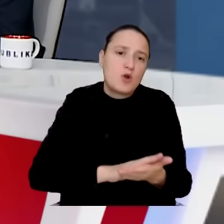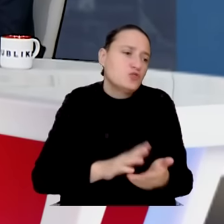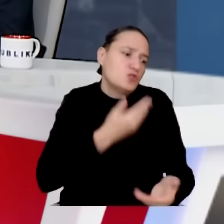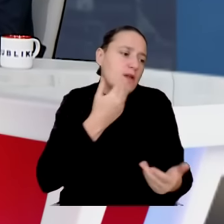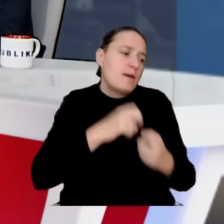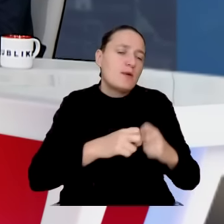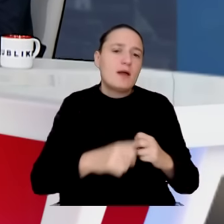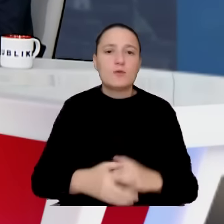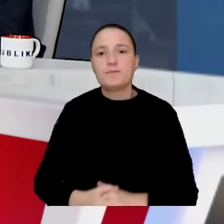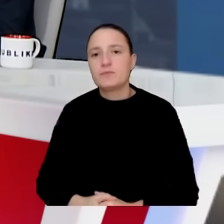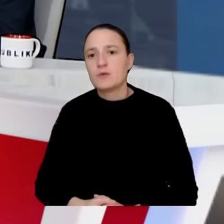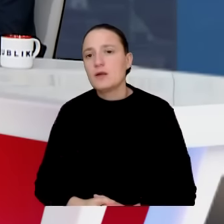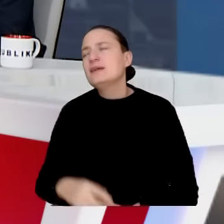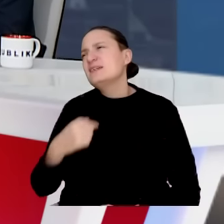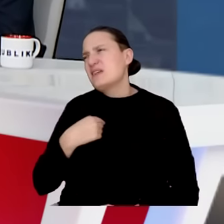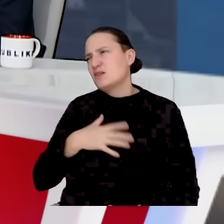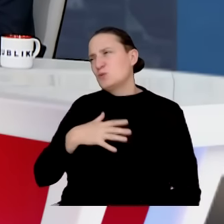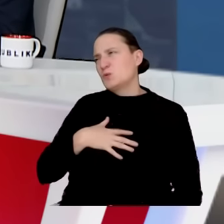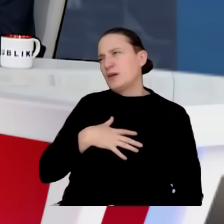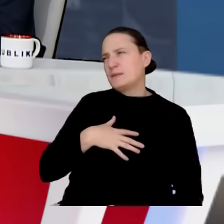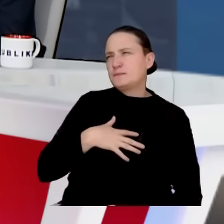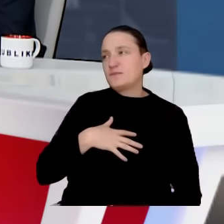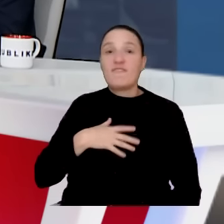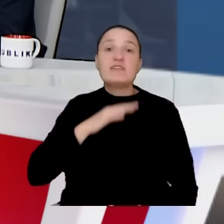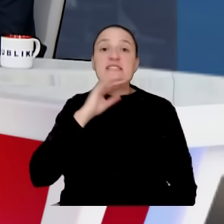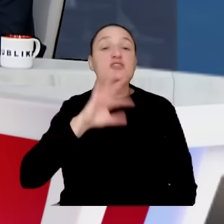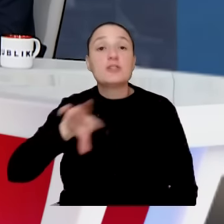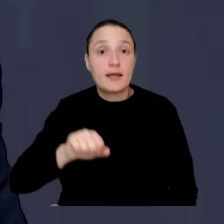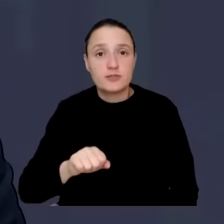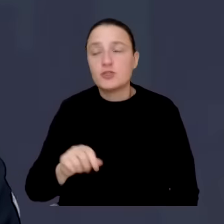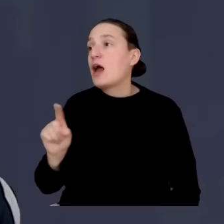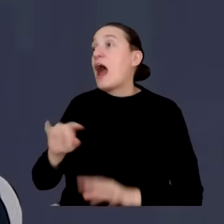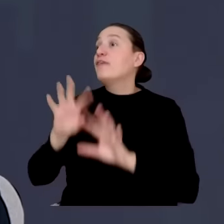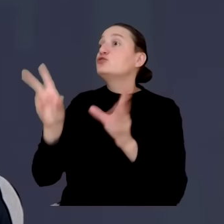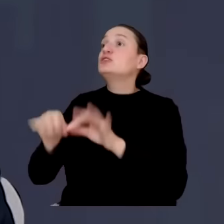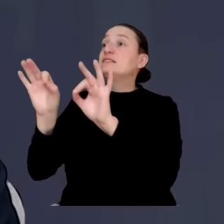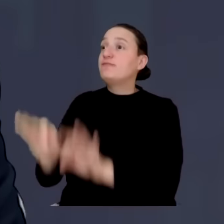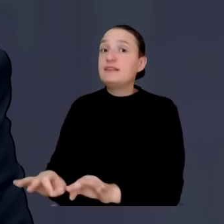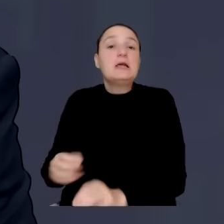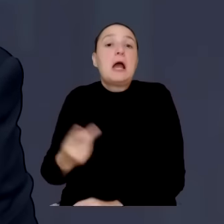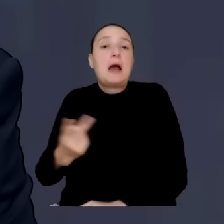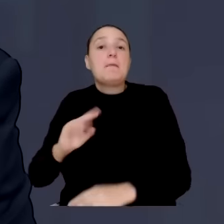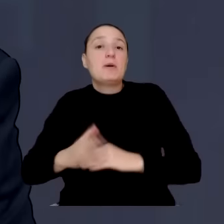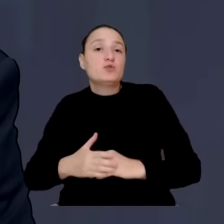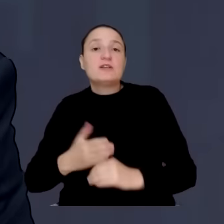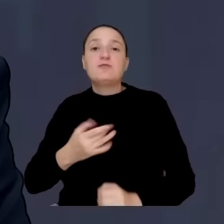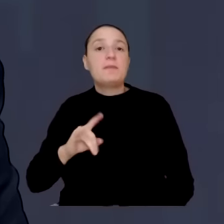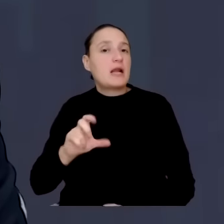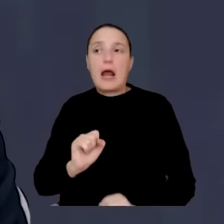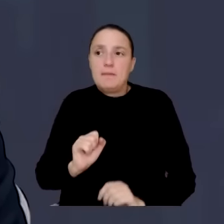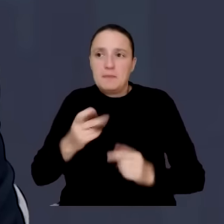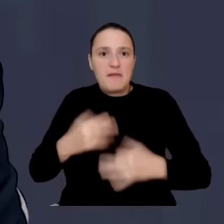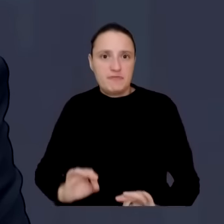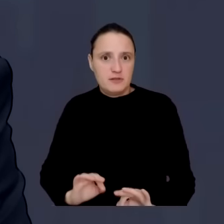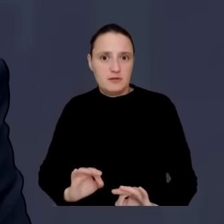ogóle sprawy ja mam takie wrażenie że wszyscy dookoła są winni tylko nie państwo merowie I pamiętamy